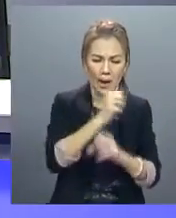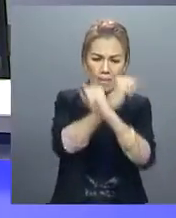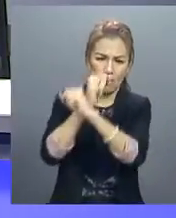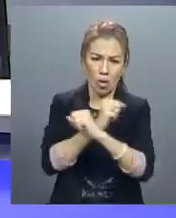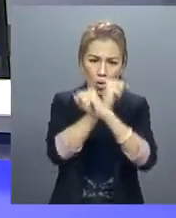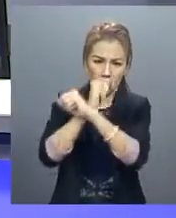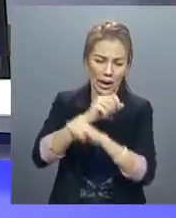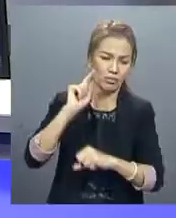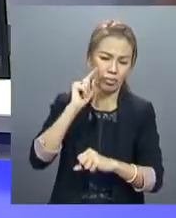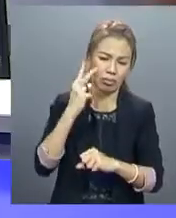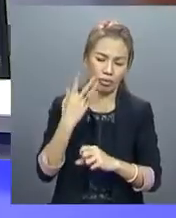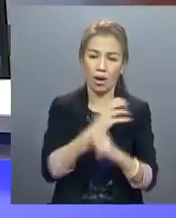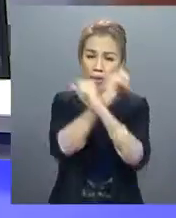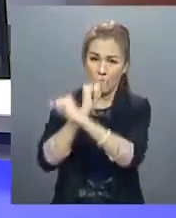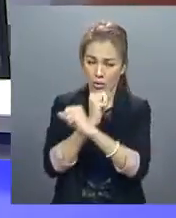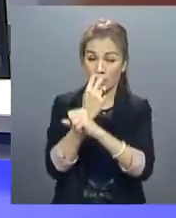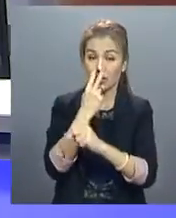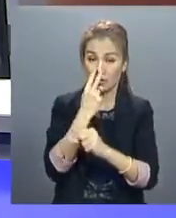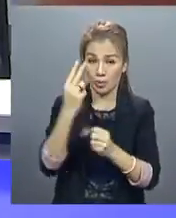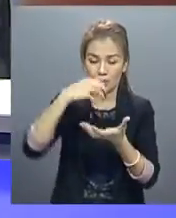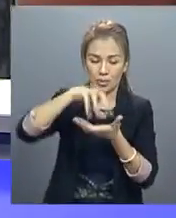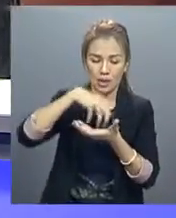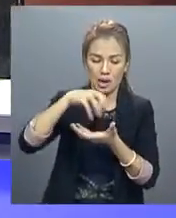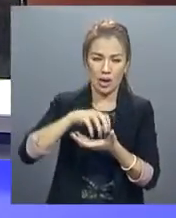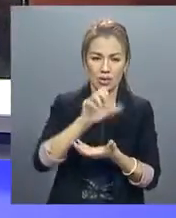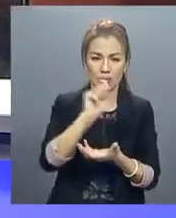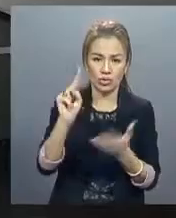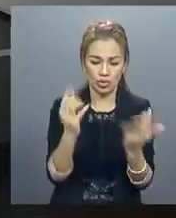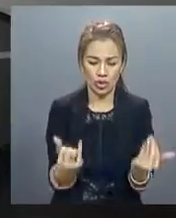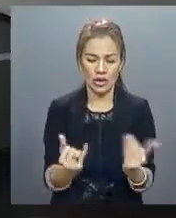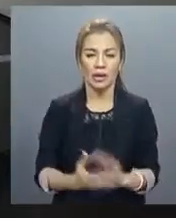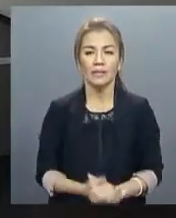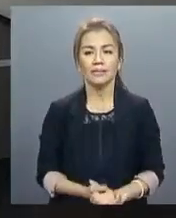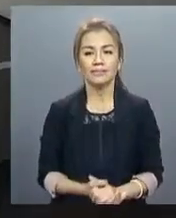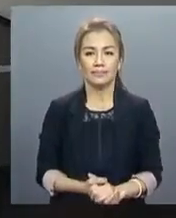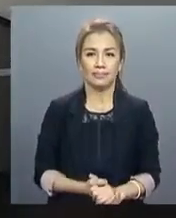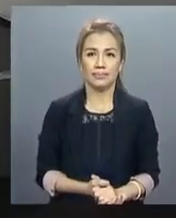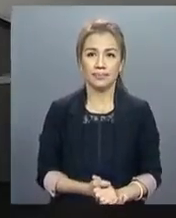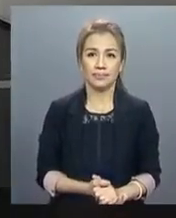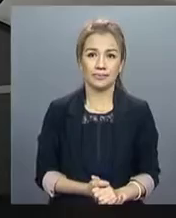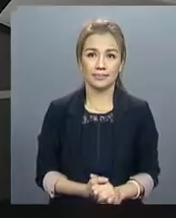ดตามรายละเอียดจากคุณสนธยาแก้วขำรายงานสดจากจังหวัดยะลาครับคุณสนธยาครับ